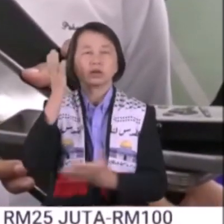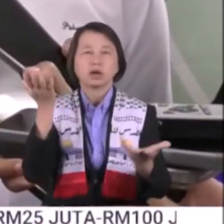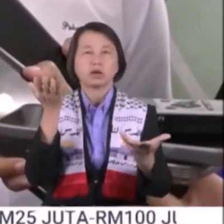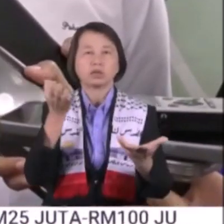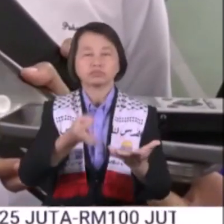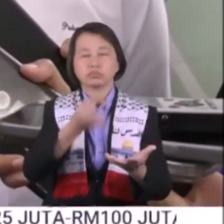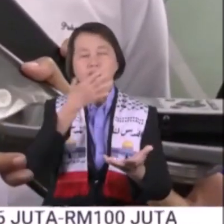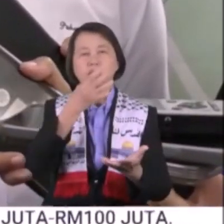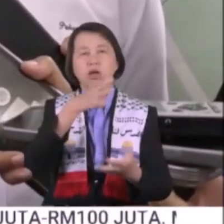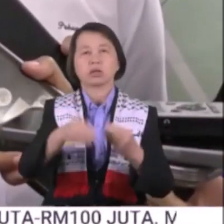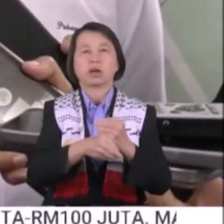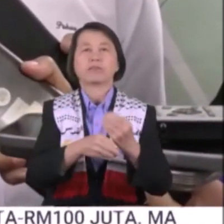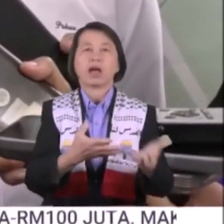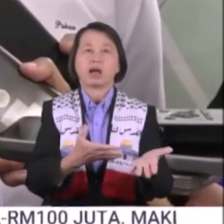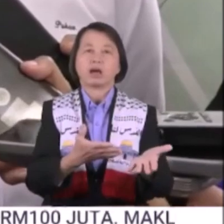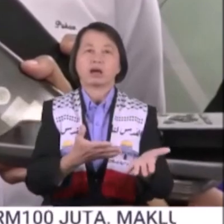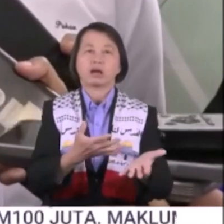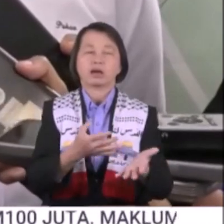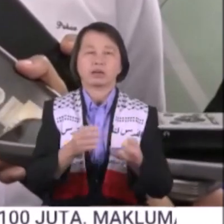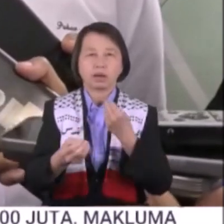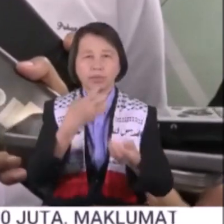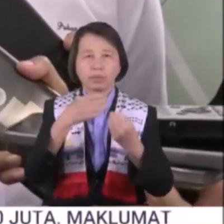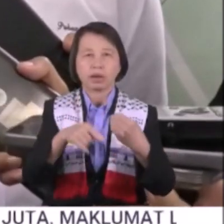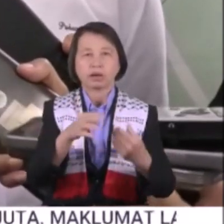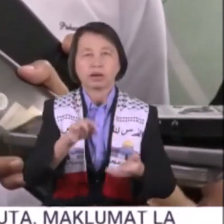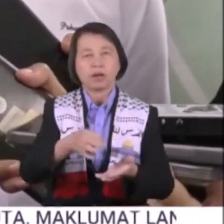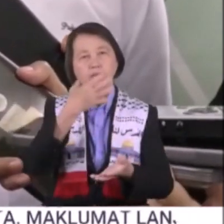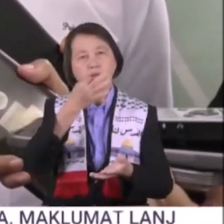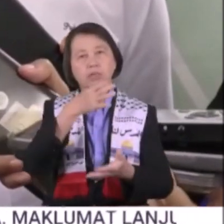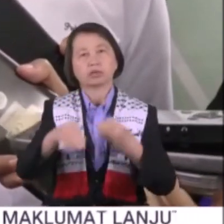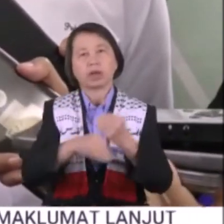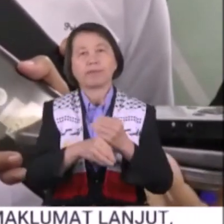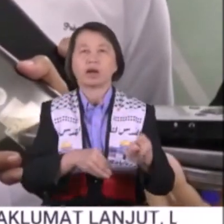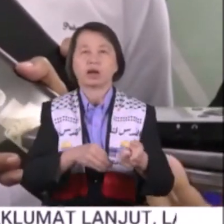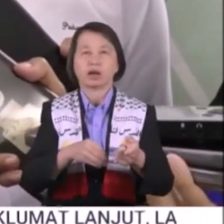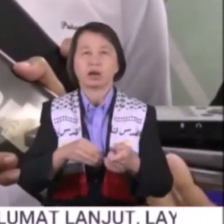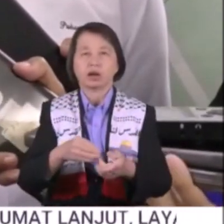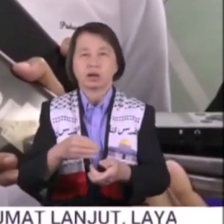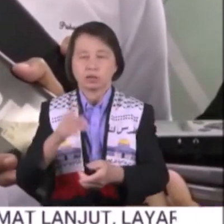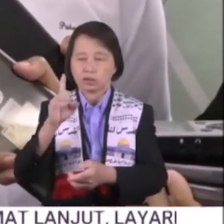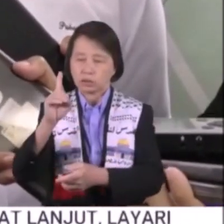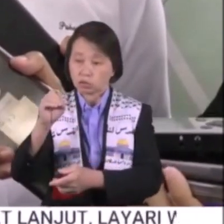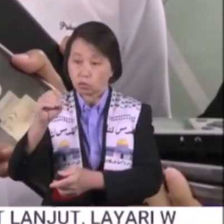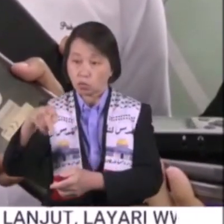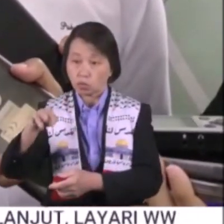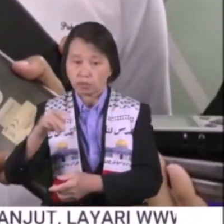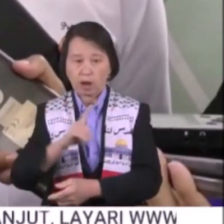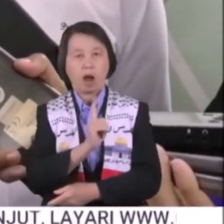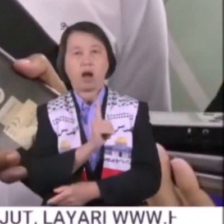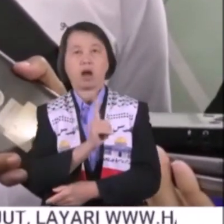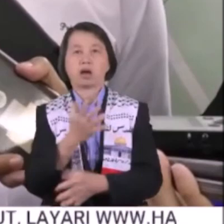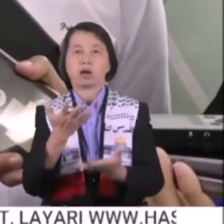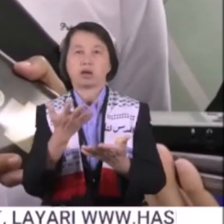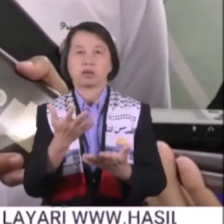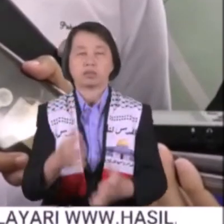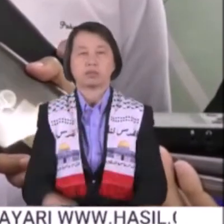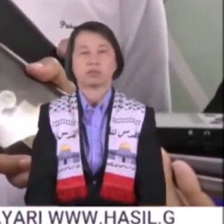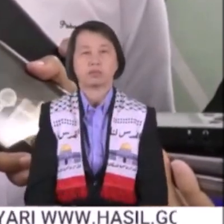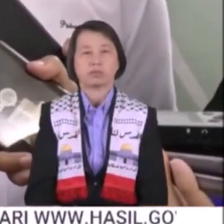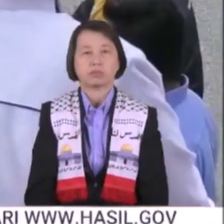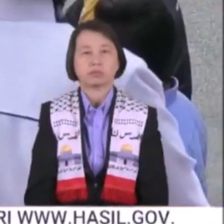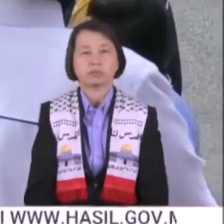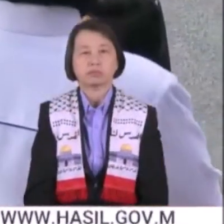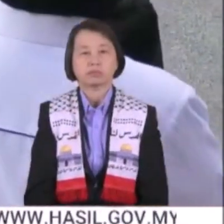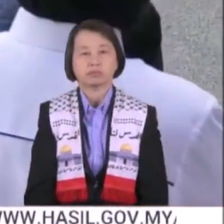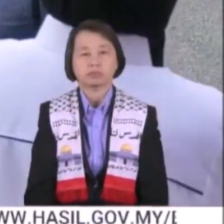sedar perbahan yang terdapat dalam makanan tambahan yang diambil. Jadi memang kita make sure that perkara ni tak berulang lah.